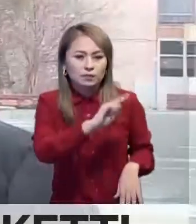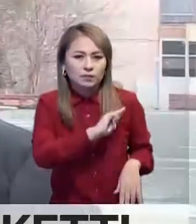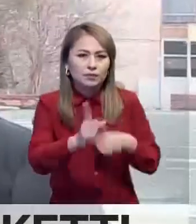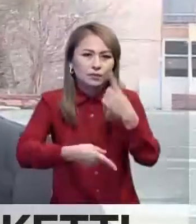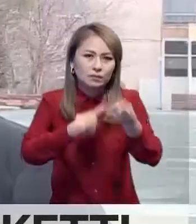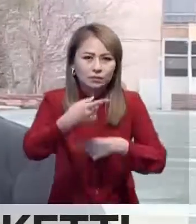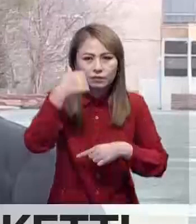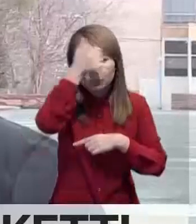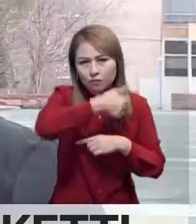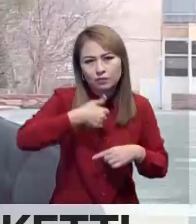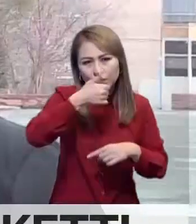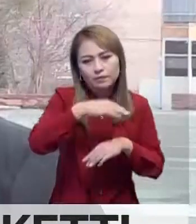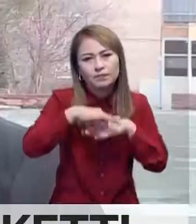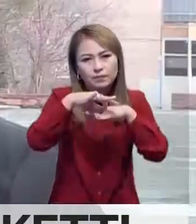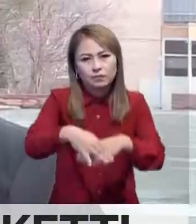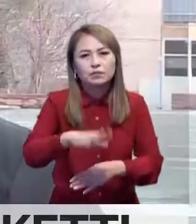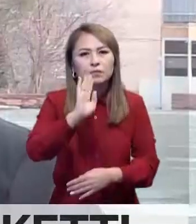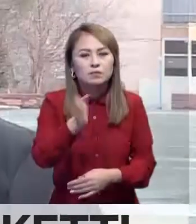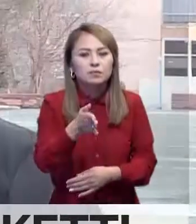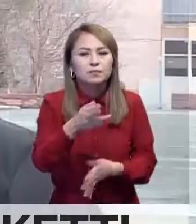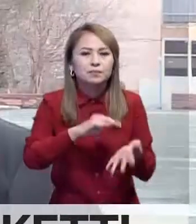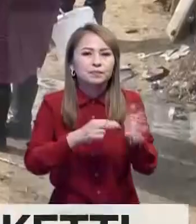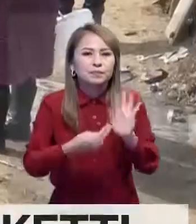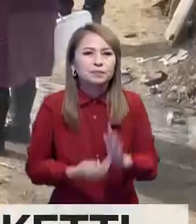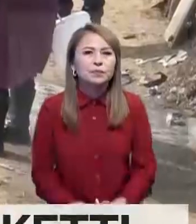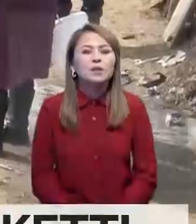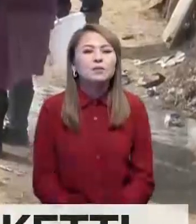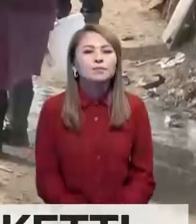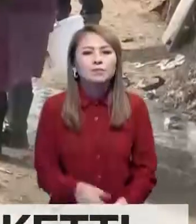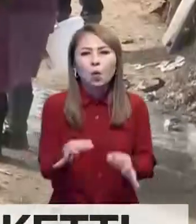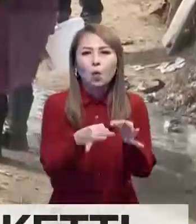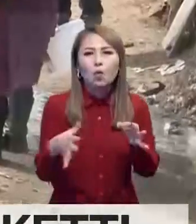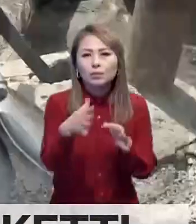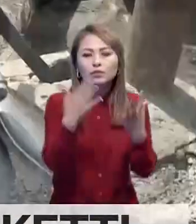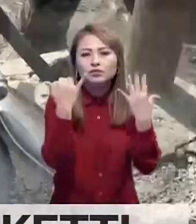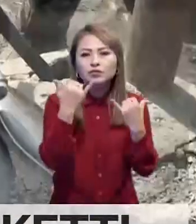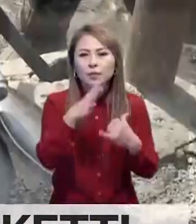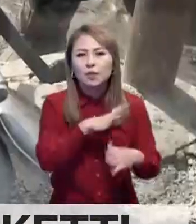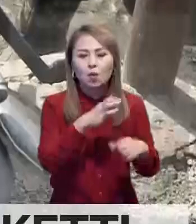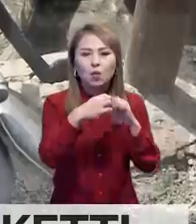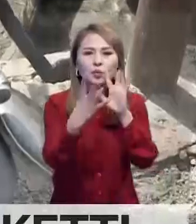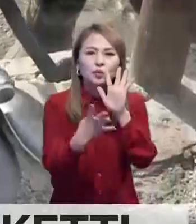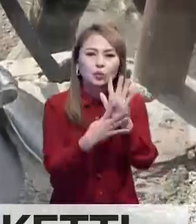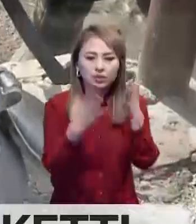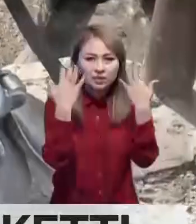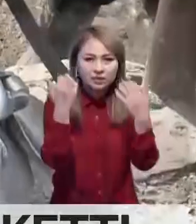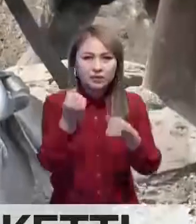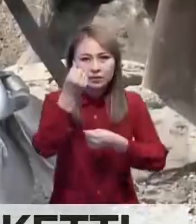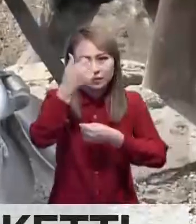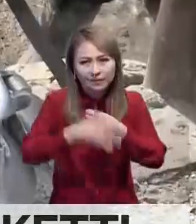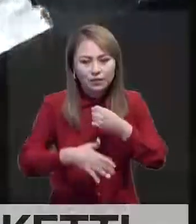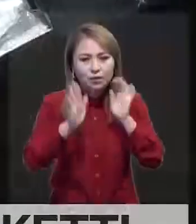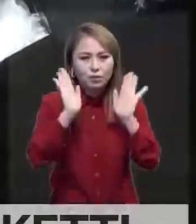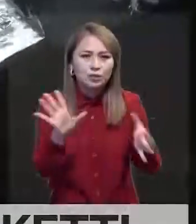келесі жылдары жүргіземіз бе деп жоспарлануымыз. Ал облыс бойынша биыл 19 елді мекен орталықтандырылған су